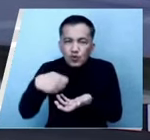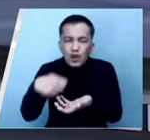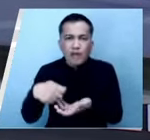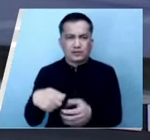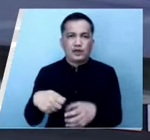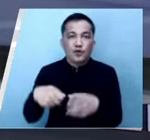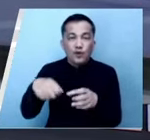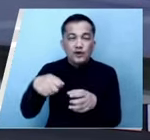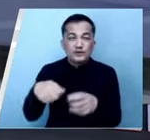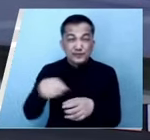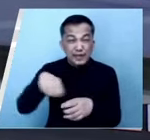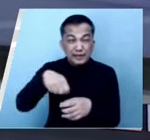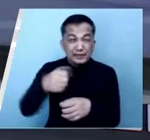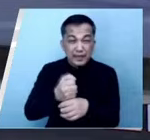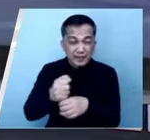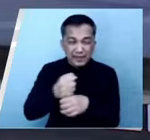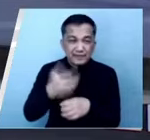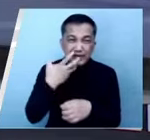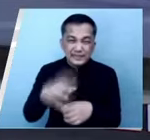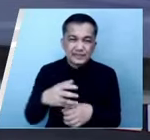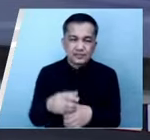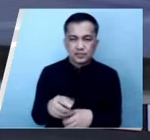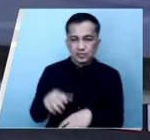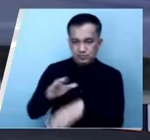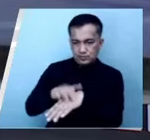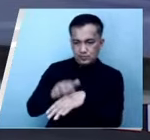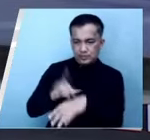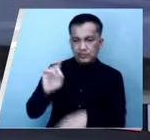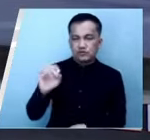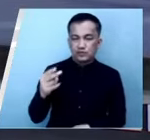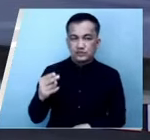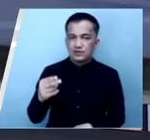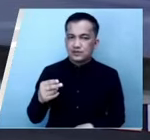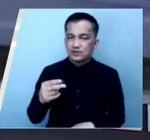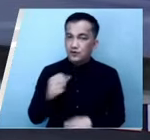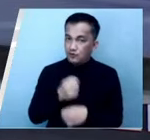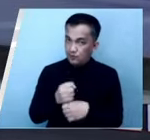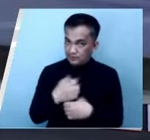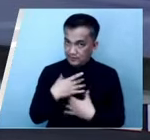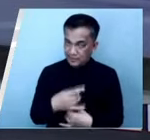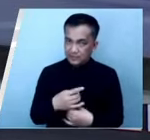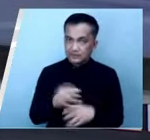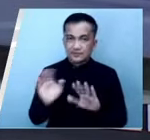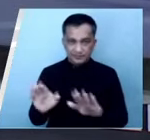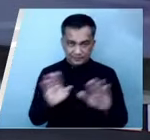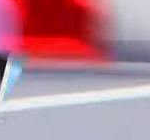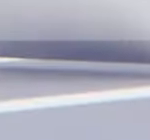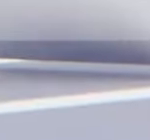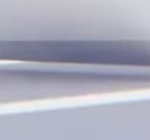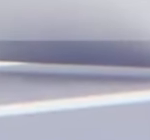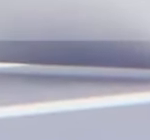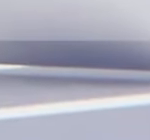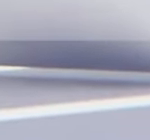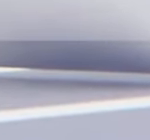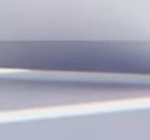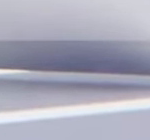Pero paalala ng DOH sa mga Coffee is Life, hinahinay po ha. Yan ang tinutukan ni Darlene Kai.